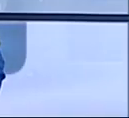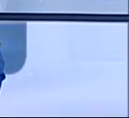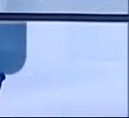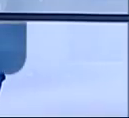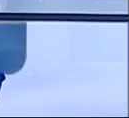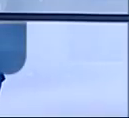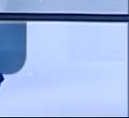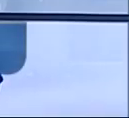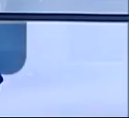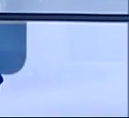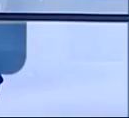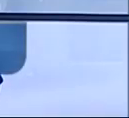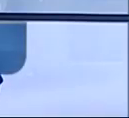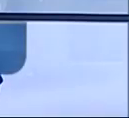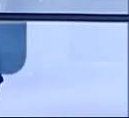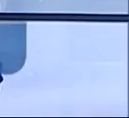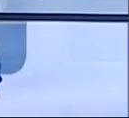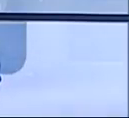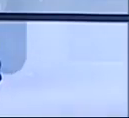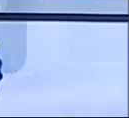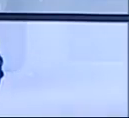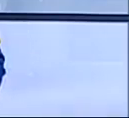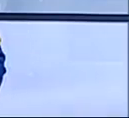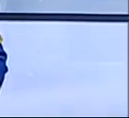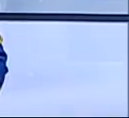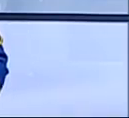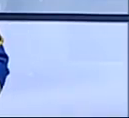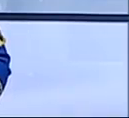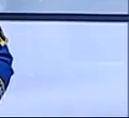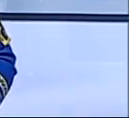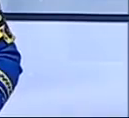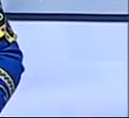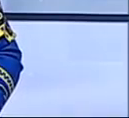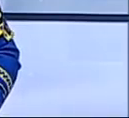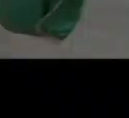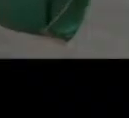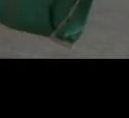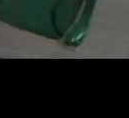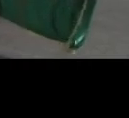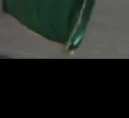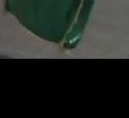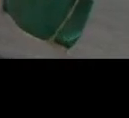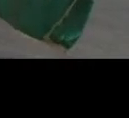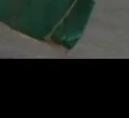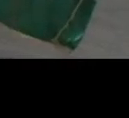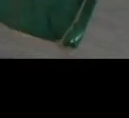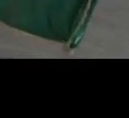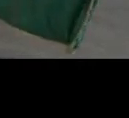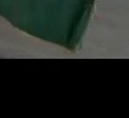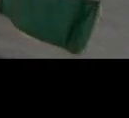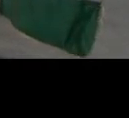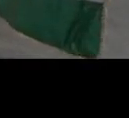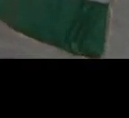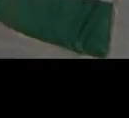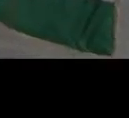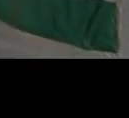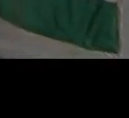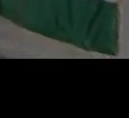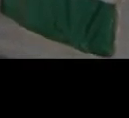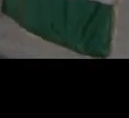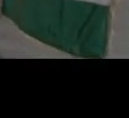hier vendredi, pour une visite officielle de 2 jours, le premier ministre du Japon, Shinzo Abe, a quitté Abidjan ce matin aux environs